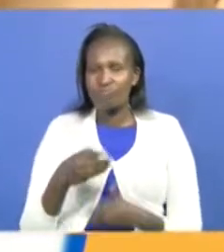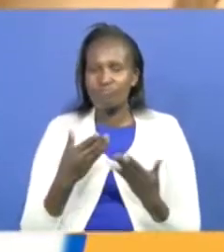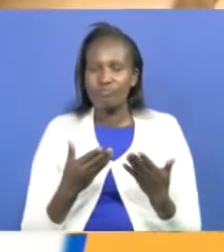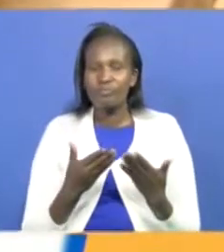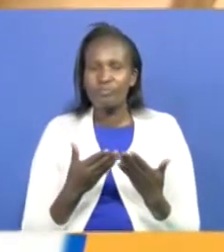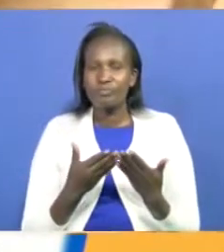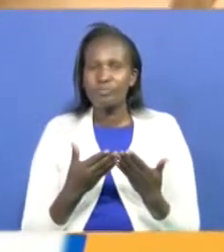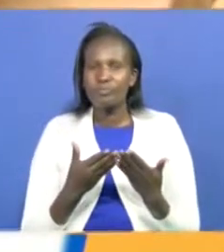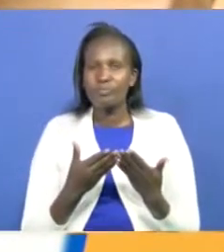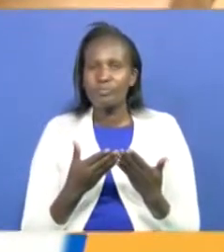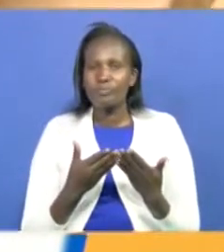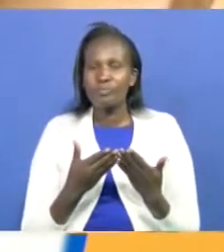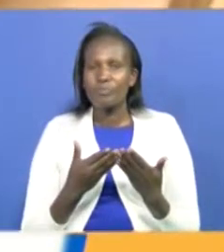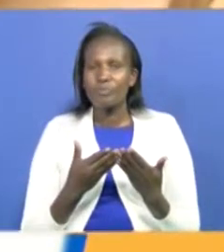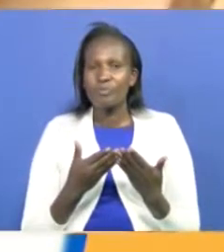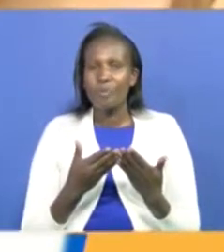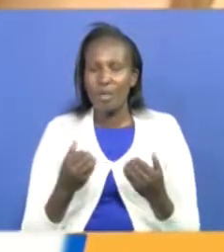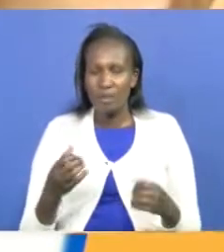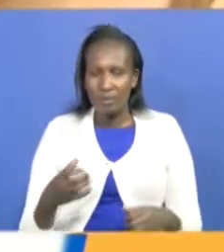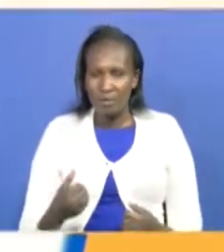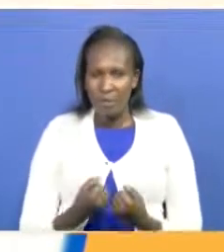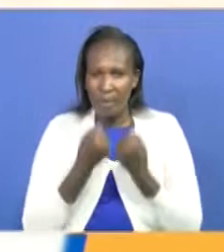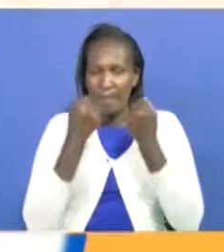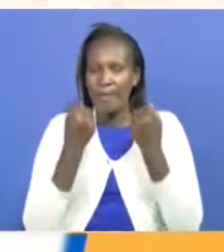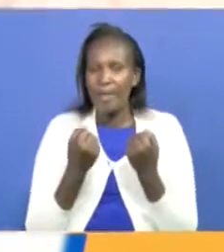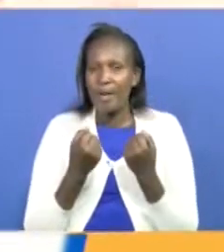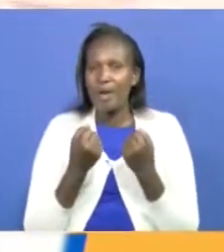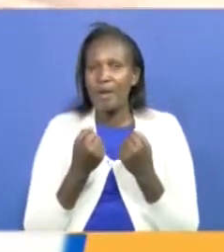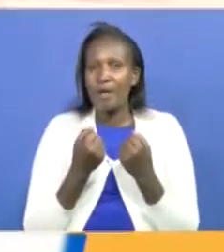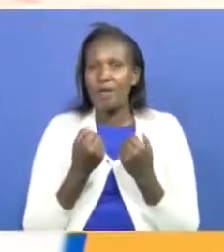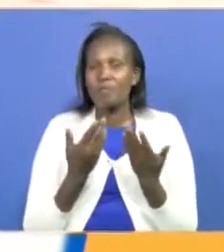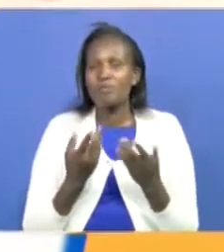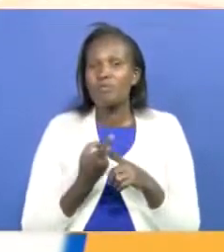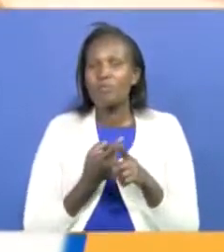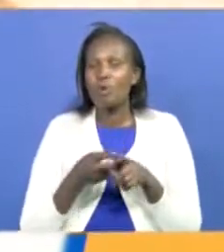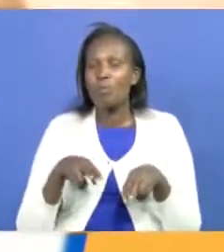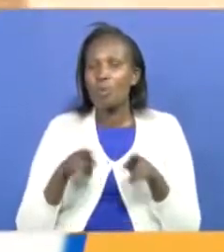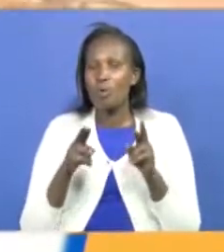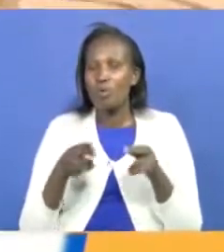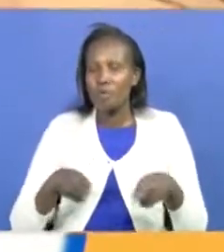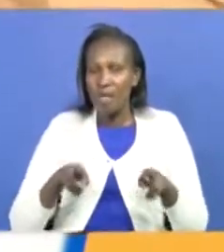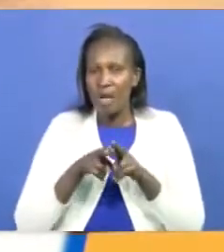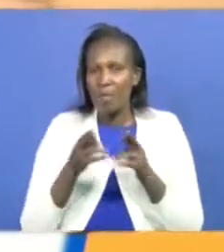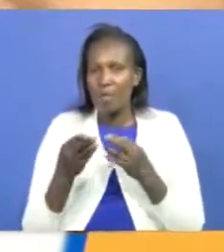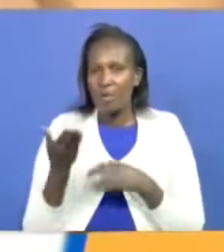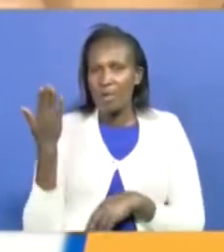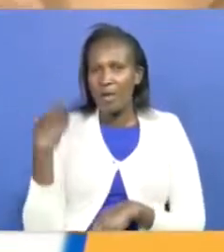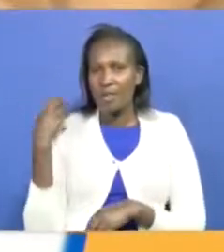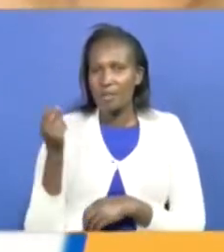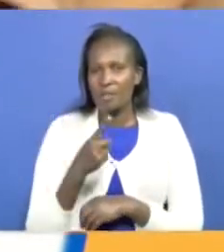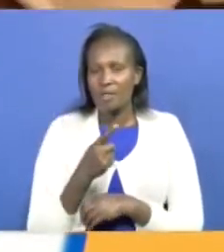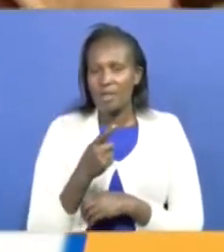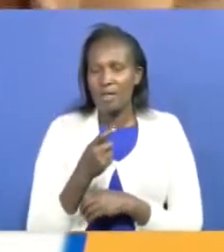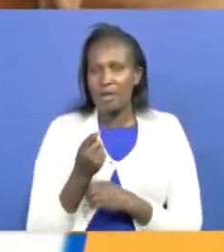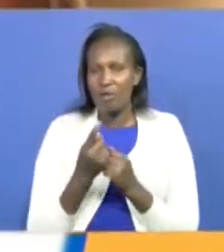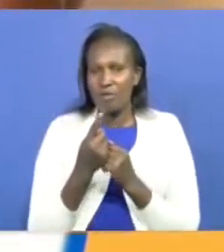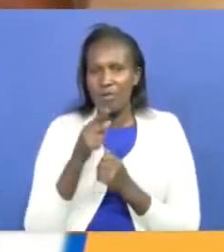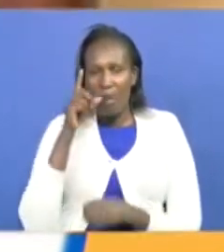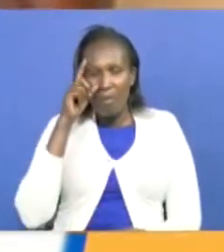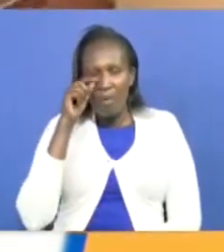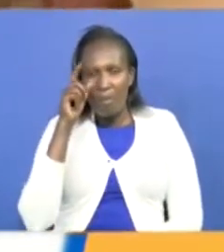huyu. Efras alijipata katika hali hii kufuatia ajali ya barabarani iliyofanyika mwezi Novemba mwaka uliopita jijini